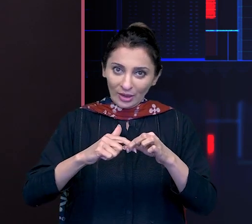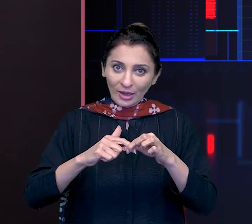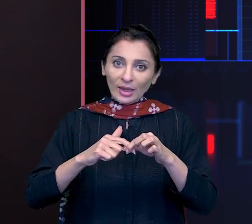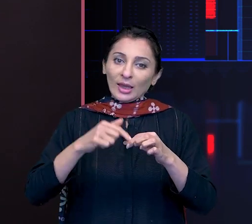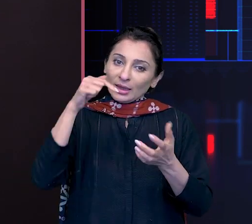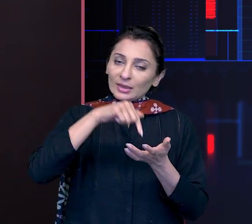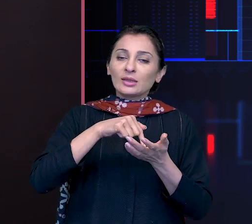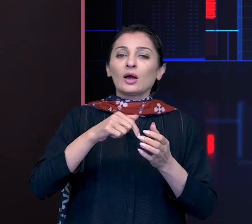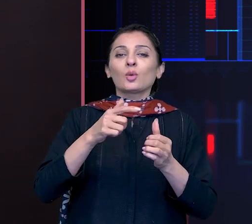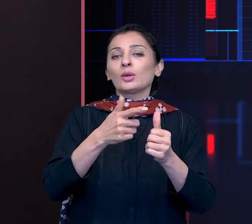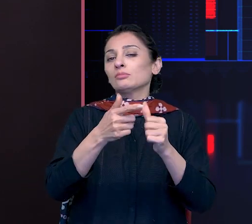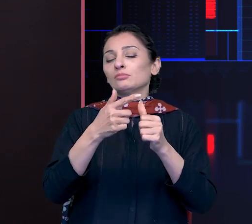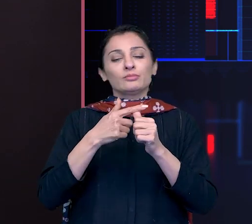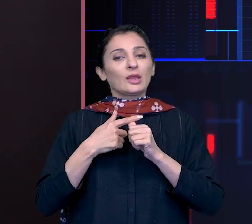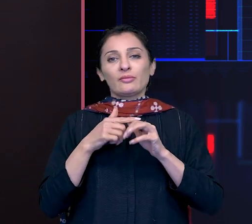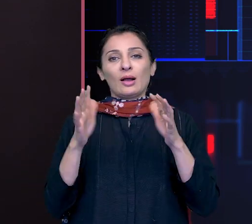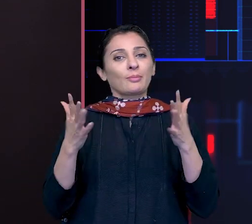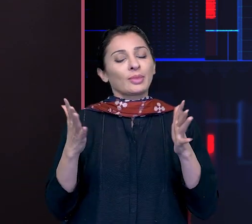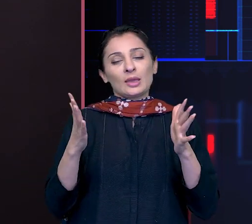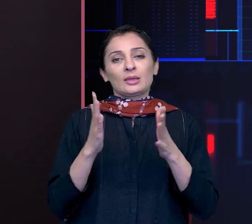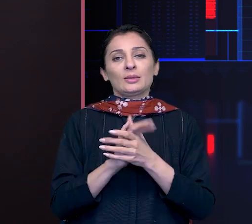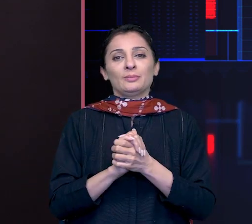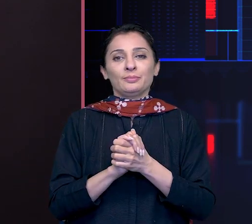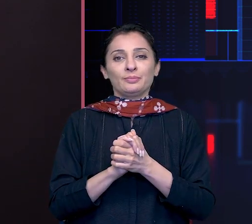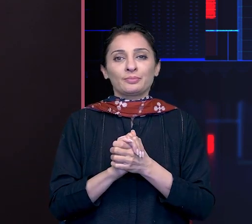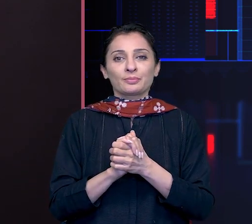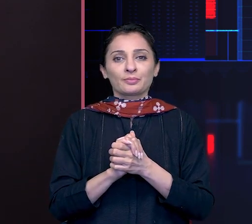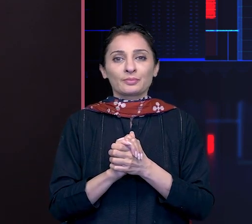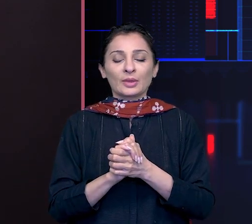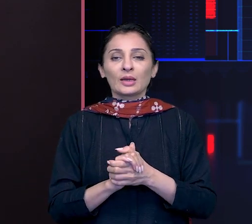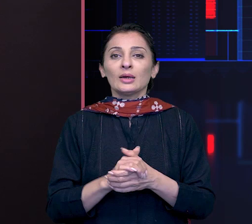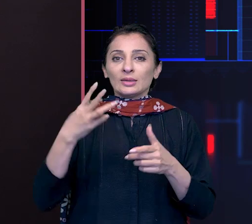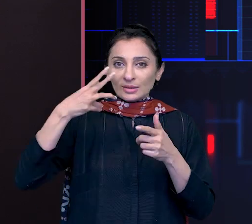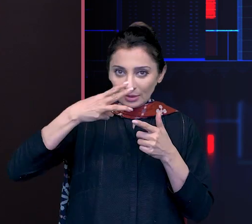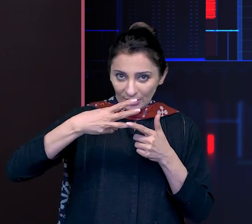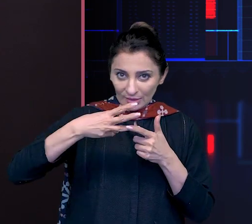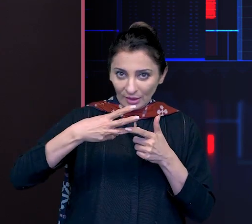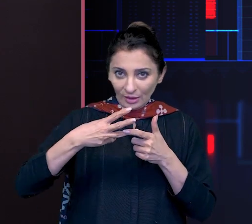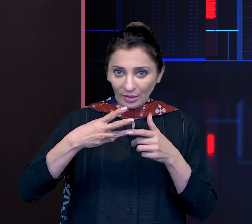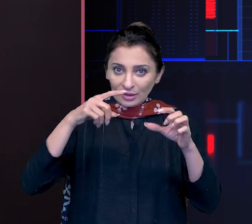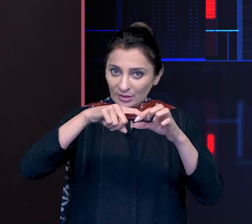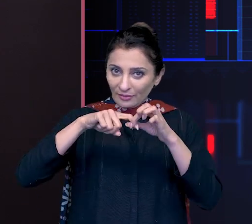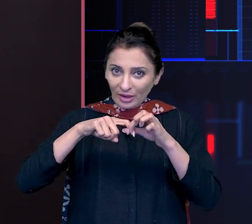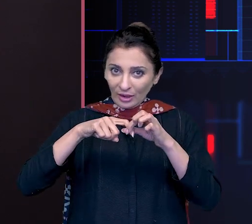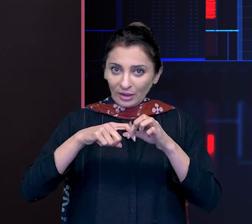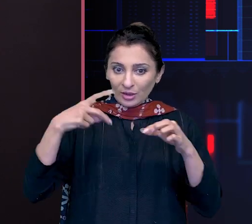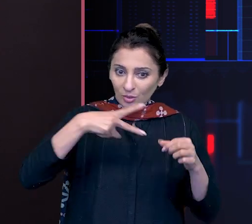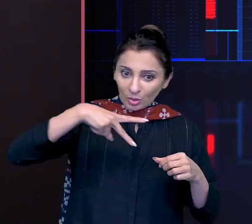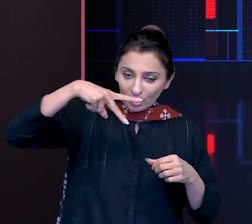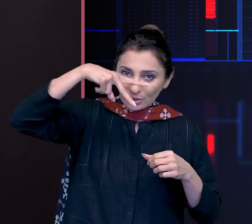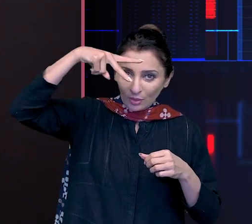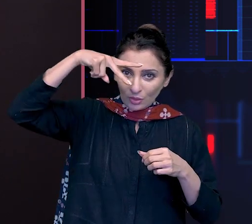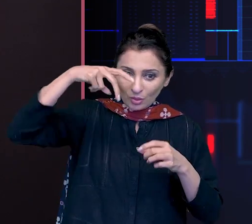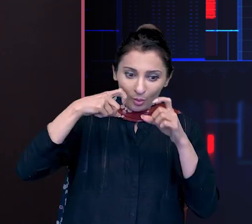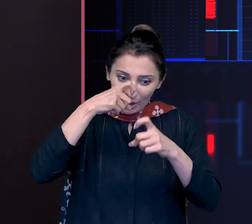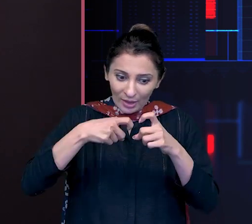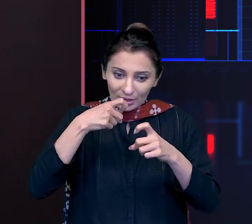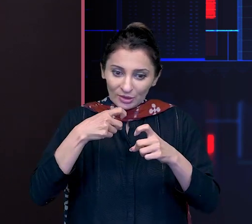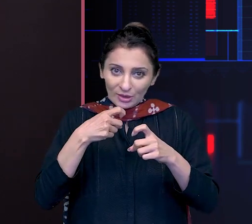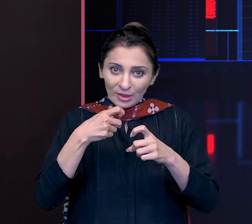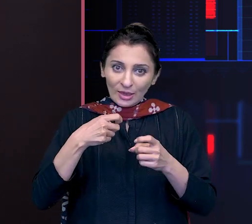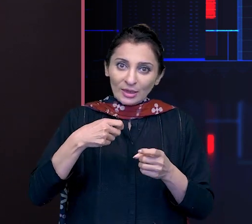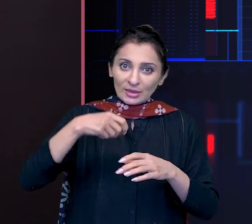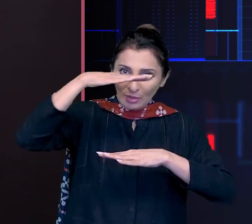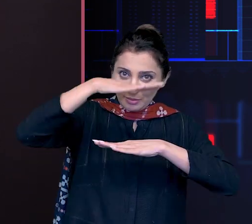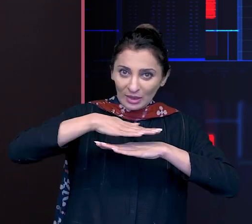बड़ा मुश्किल काम है। तीसरा ऐसा सवाल जो एस्ट्रोबायोलॉजी जिस पे बेस करती है वो ये है कि ज़िंदगी की क्या पॉसिबिलिटी